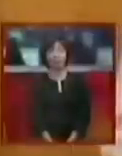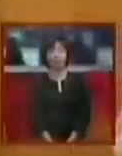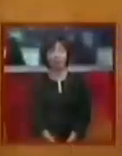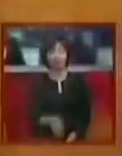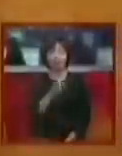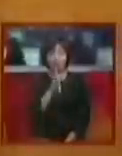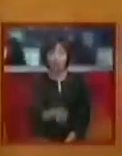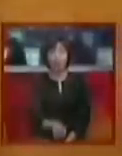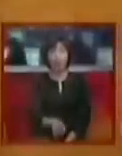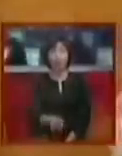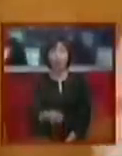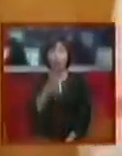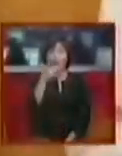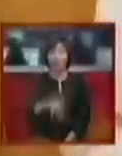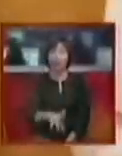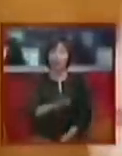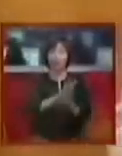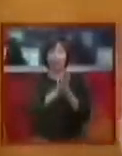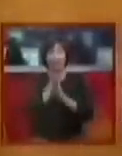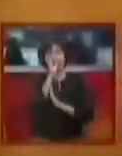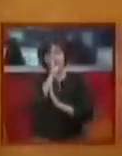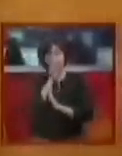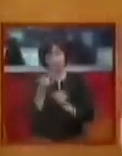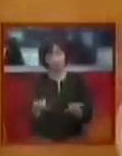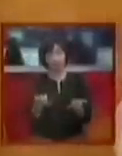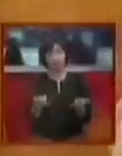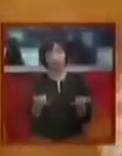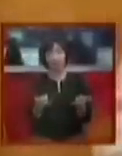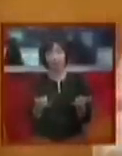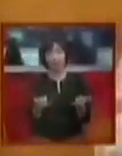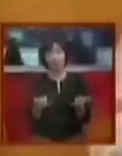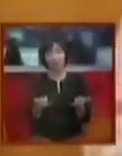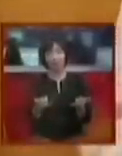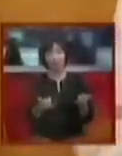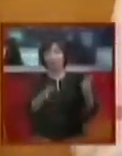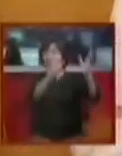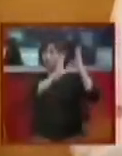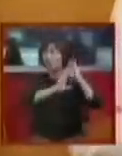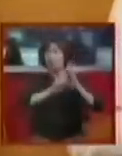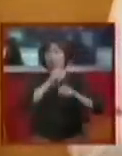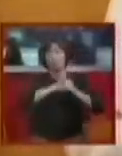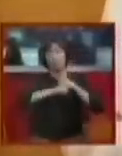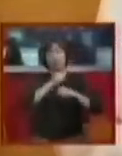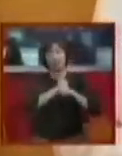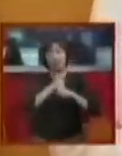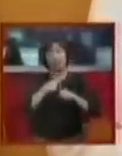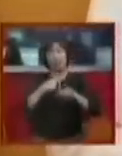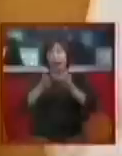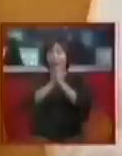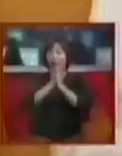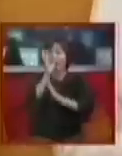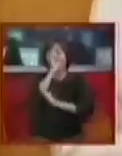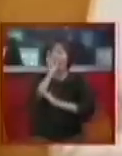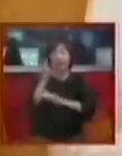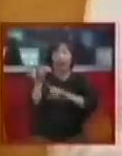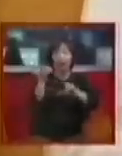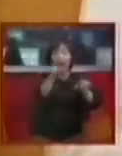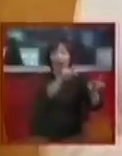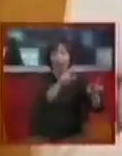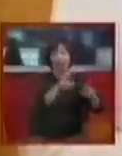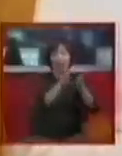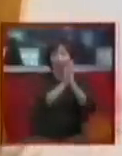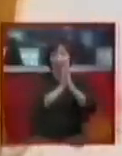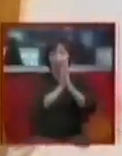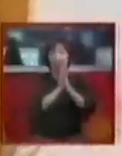Talaga naman po ang sarap maging Pilipino sa mga panahong ito. Noong pong nakaraang taon, hiniling ko sa taong bayan,